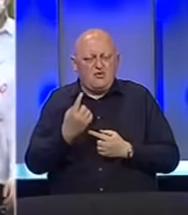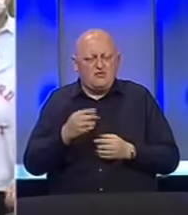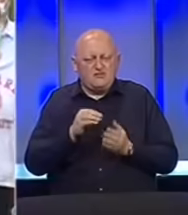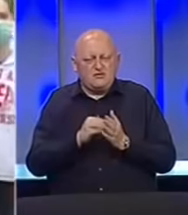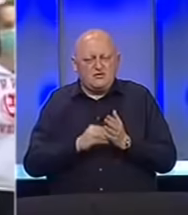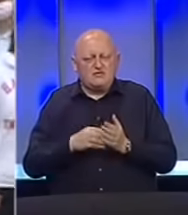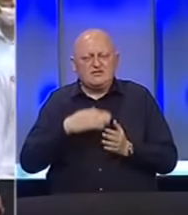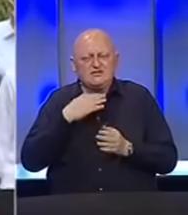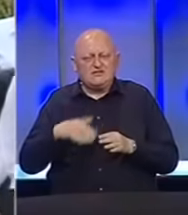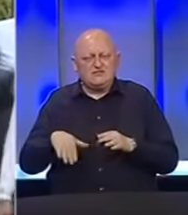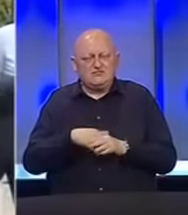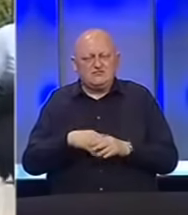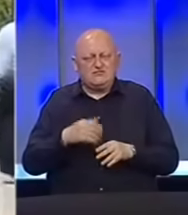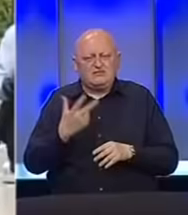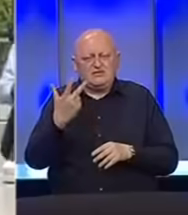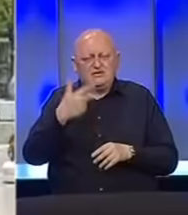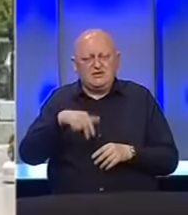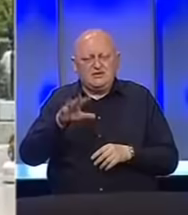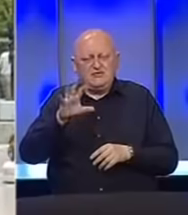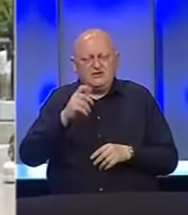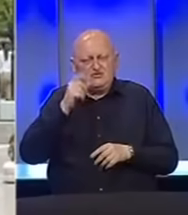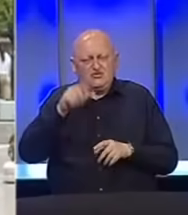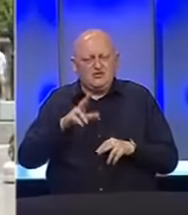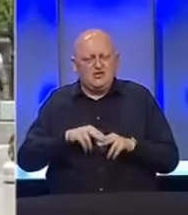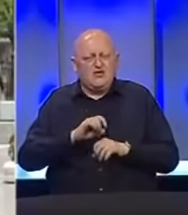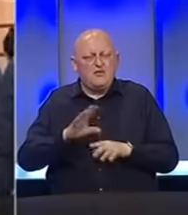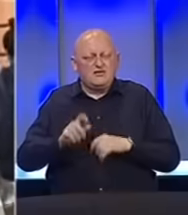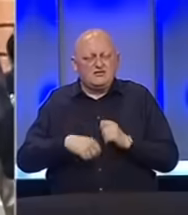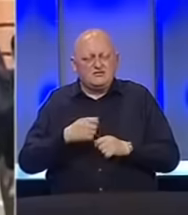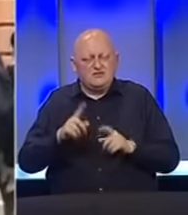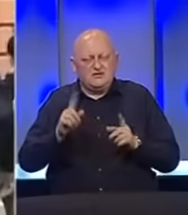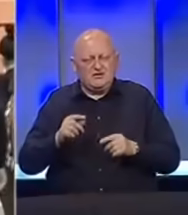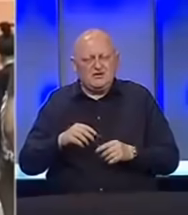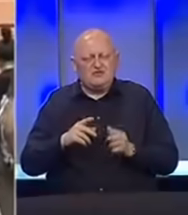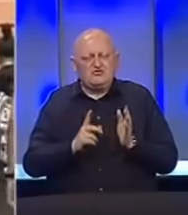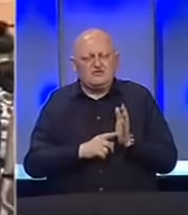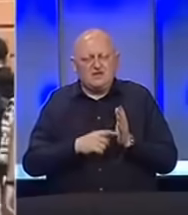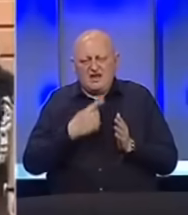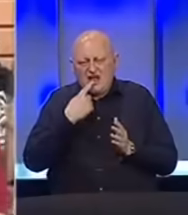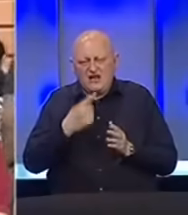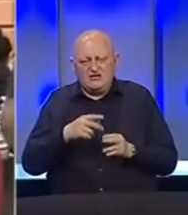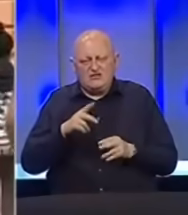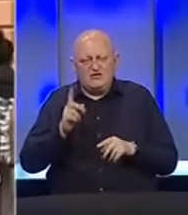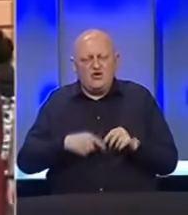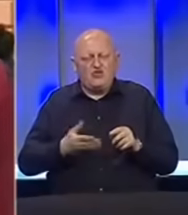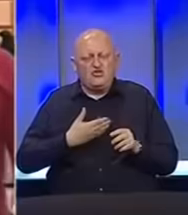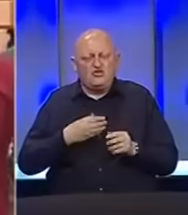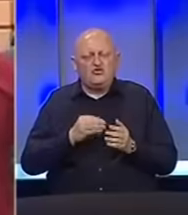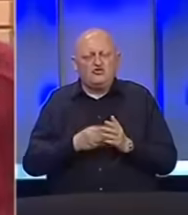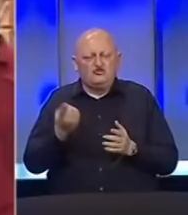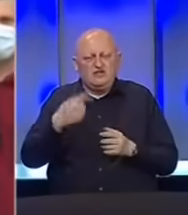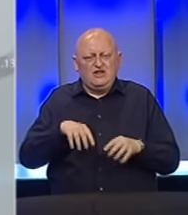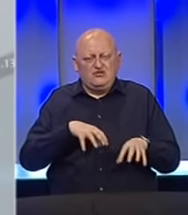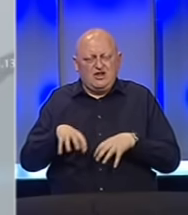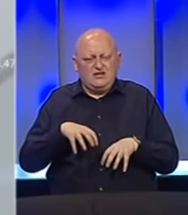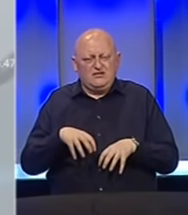podacima Zavoda za zapošljavanje, 3.500 ljudi je ostalo bez posla. U Republičkom sindikatu tvrde da je otkaz dobilo još 1.000